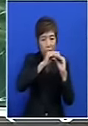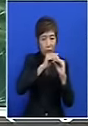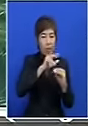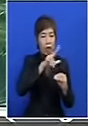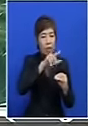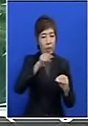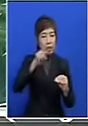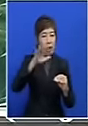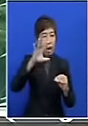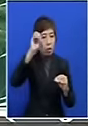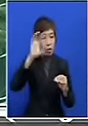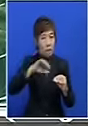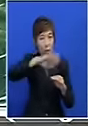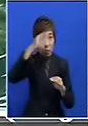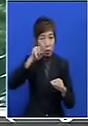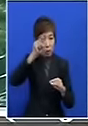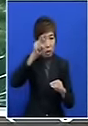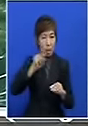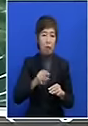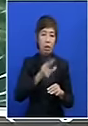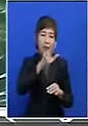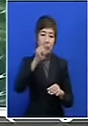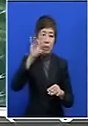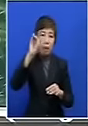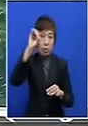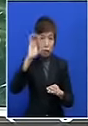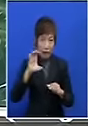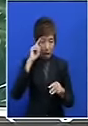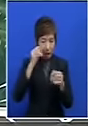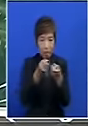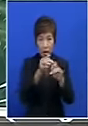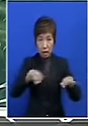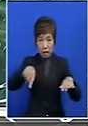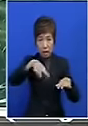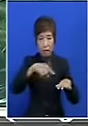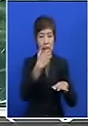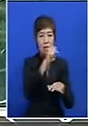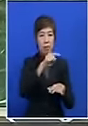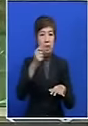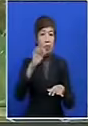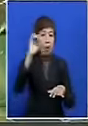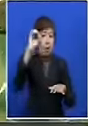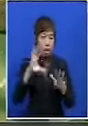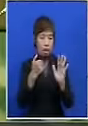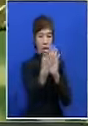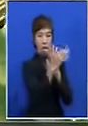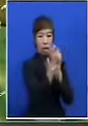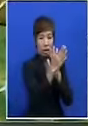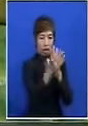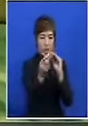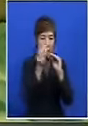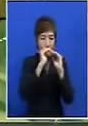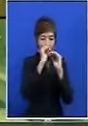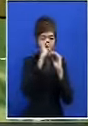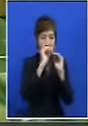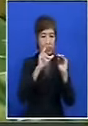องศาเซลเซียสยอดดอยก็อุณหภูมินั้นจะอยู่ที่ 3-8 ครับแต่อุณหภูมิทางพื้นราบ 10-15 องศาเซลเซียสมาดูที่ภาคอีสานนะครับอุณหภูมิจะขยับ